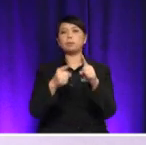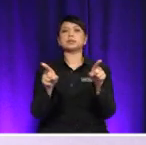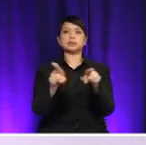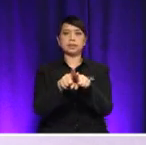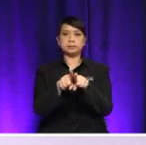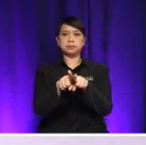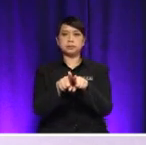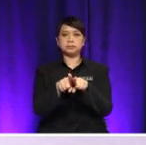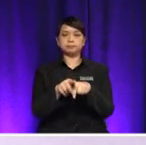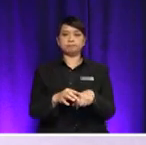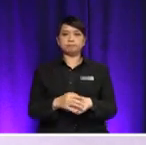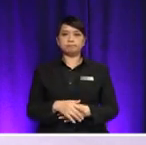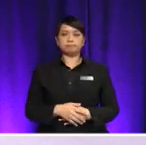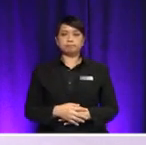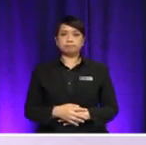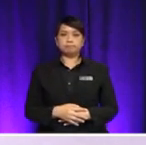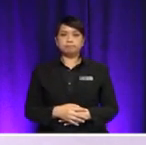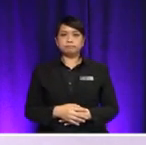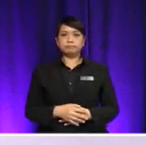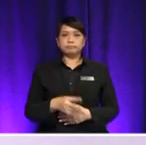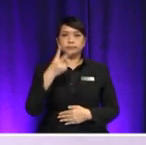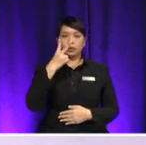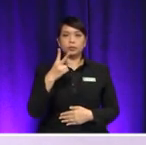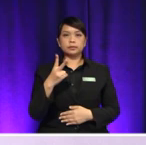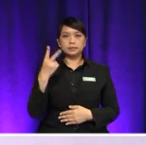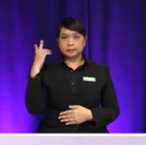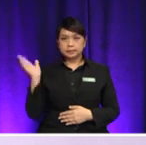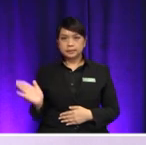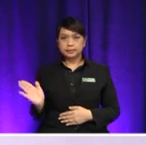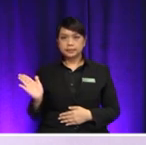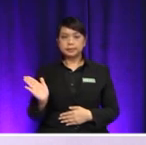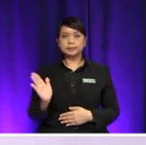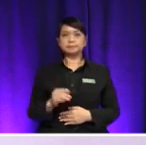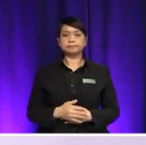yaitu kalau ndak senang yang bawah 145 Yang bawah kan bahagia dengannya